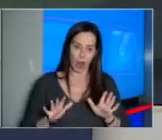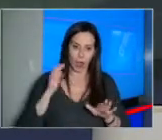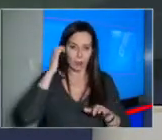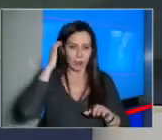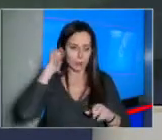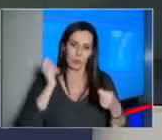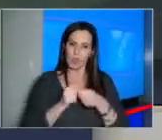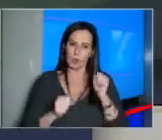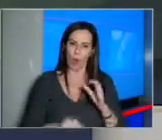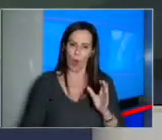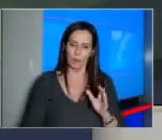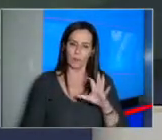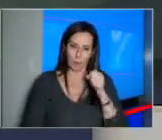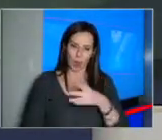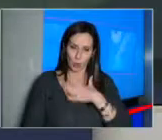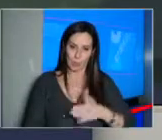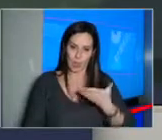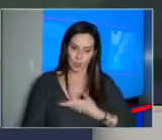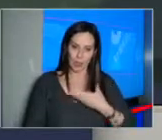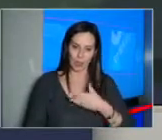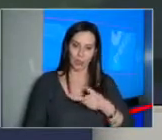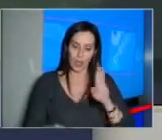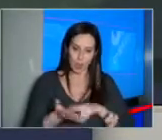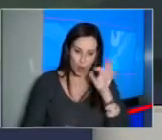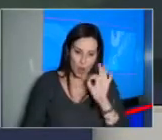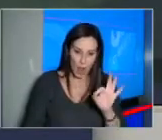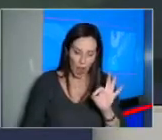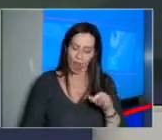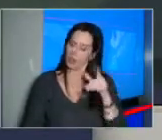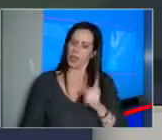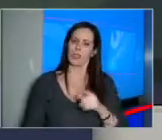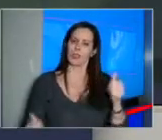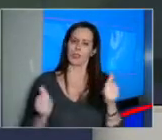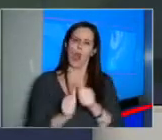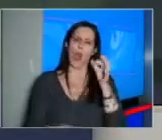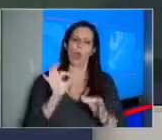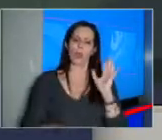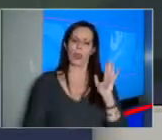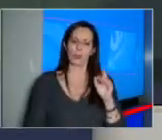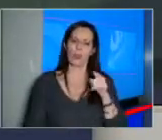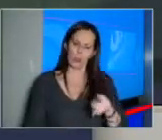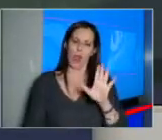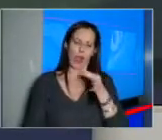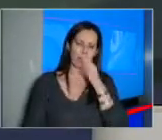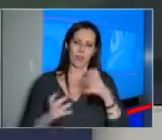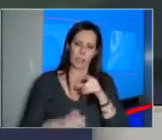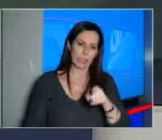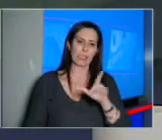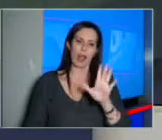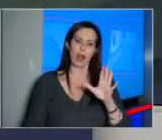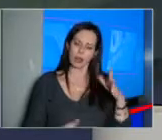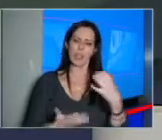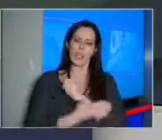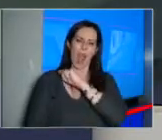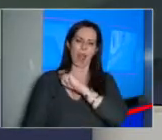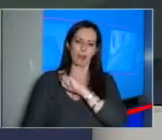סביב ביטוח לאומי. זאת אומרת, אם אתה רוצה לקבל את מיצוי זכויות ביטוח לאומי, תיקח עורך דין, קח איזה חברה, זה יביא אותך